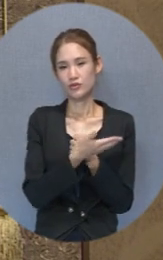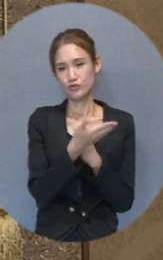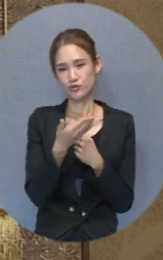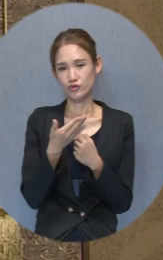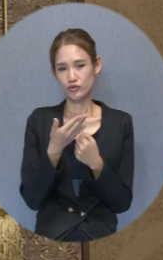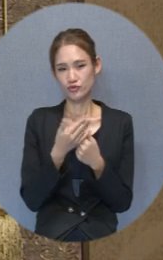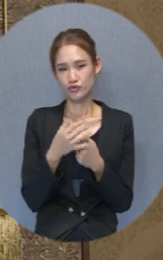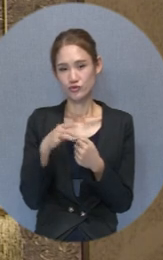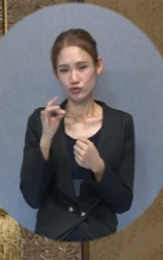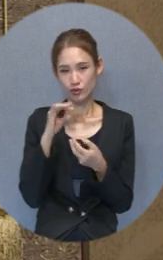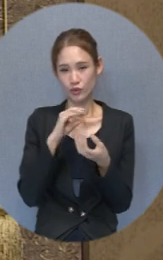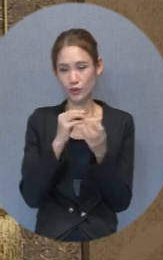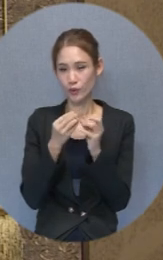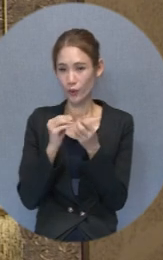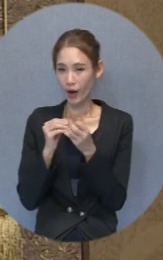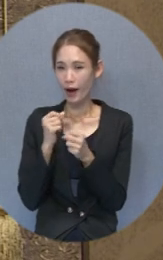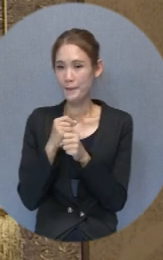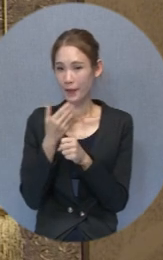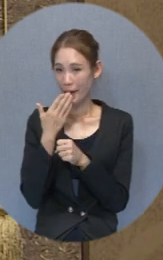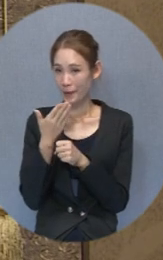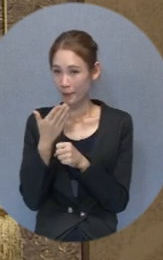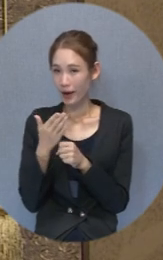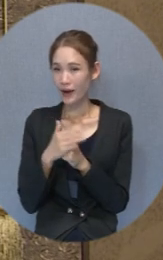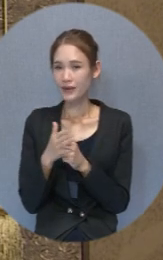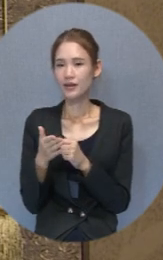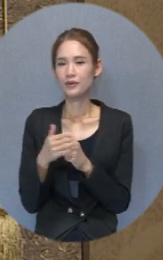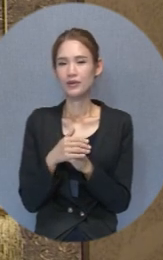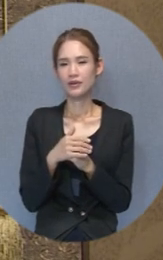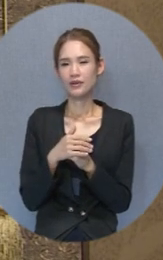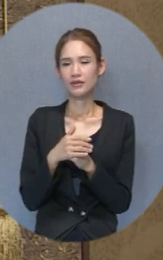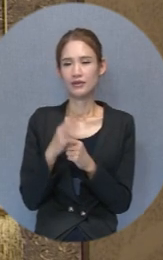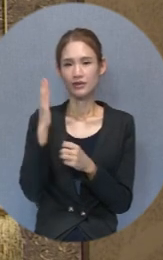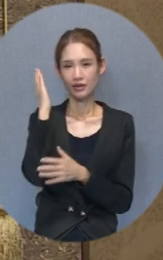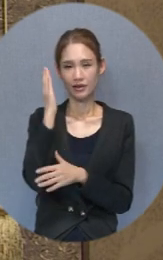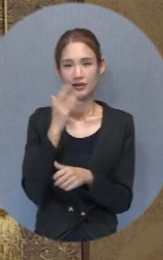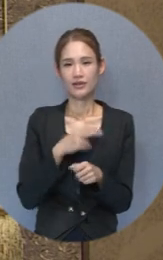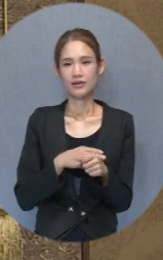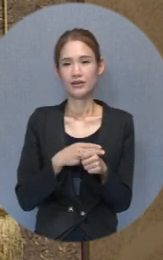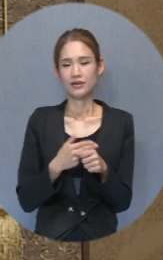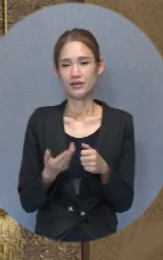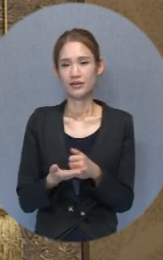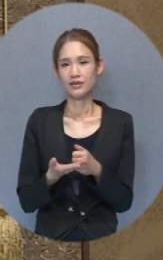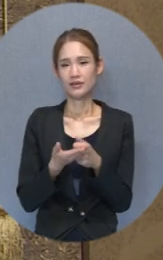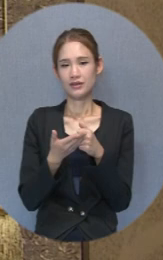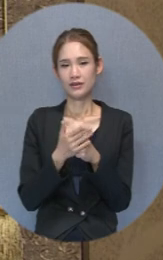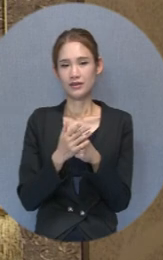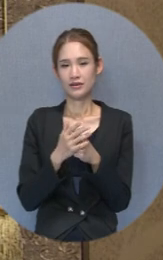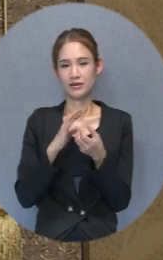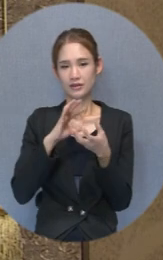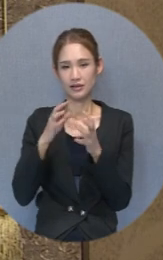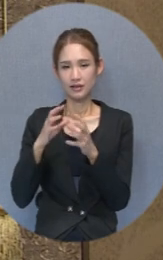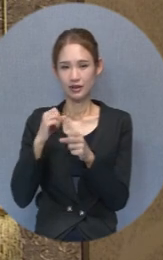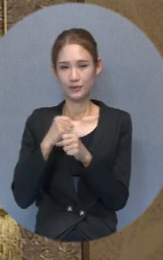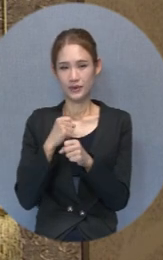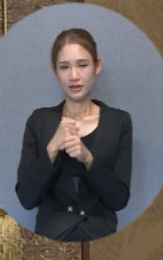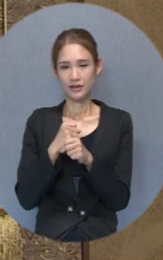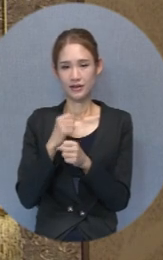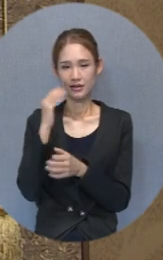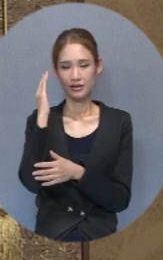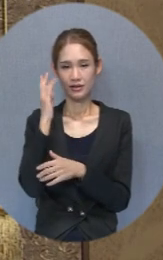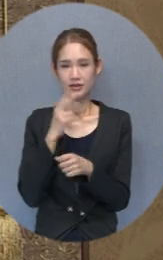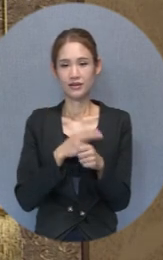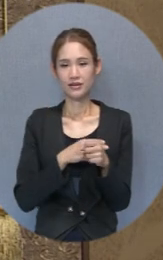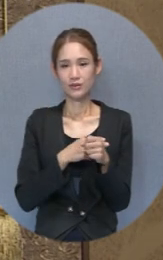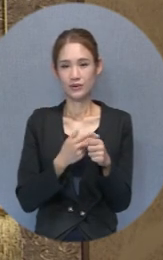그분들에게 우선은 공예를 하실 수 있으니 강사 양성을 이 점자 촉각 책을 만드는